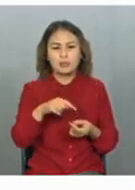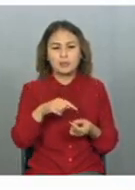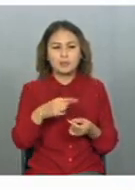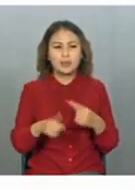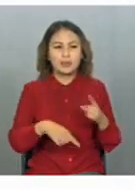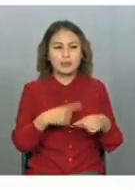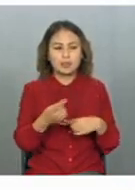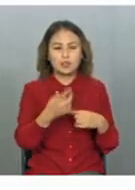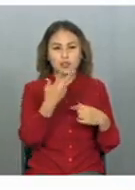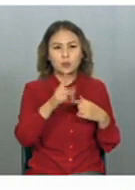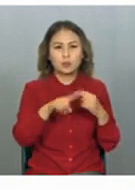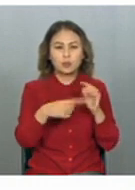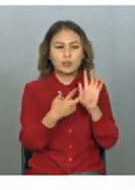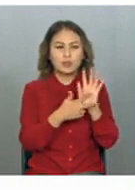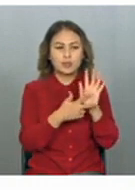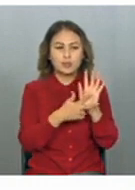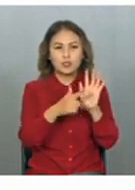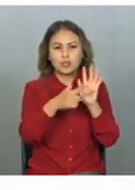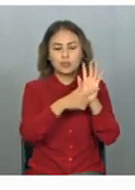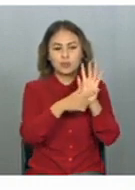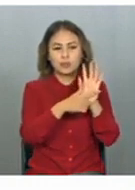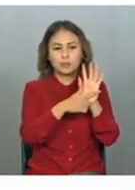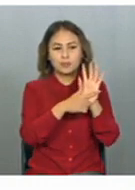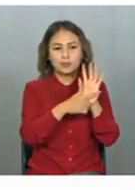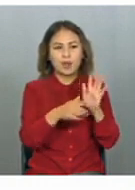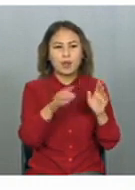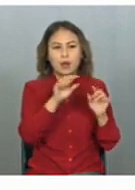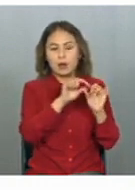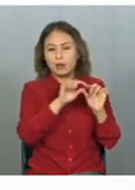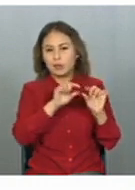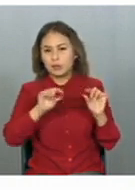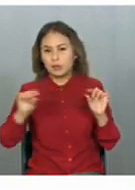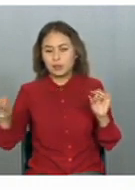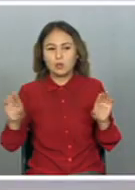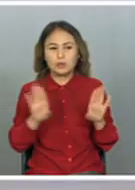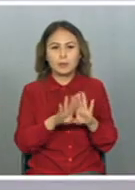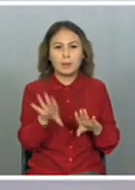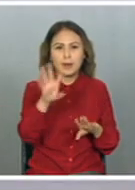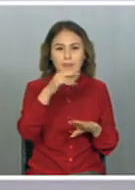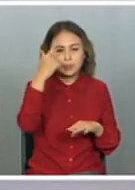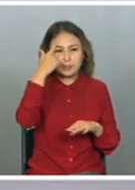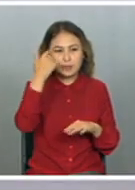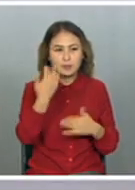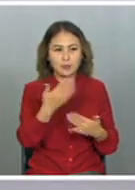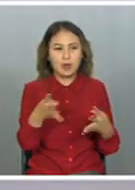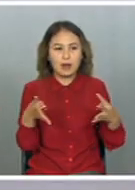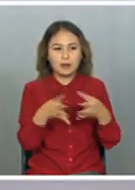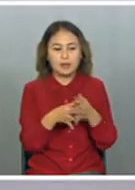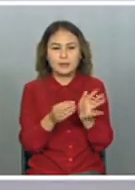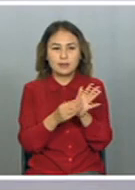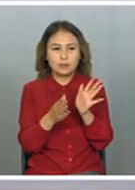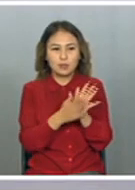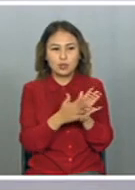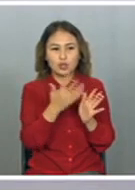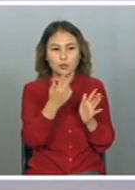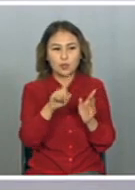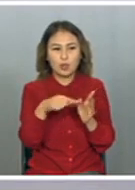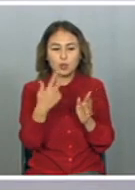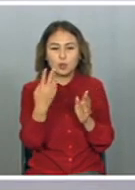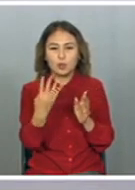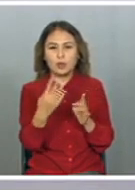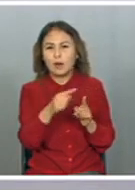Келесі 3 бүтін 8'ден 7. Координаттық сәулемізде білеміз е, бұл аралас санымыз 3 пен 4'тің